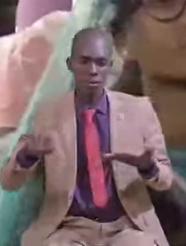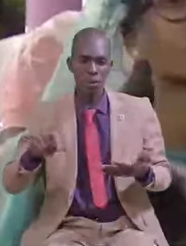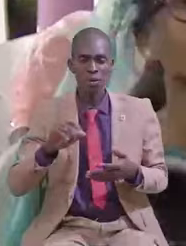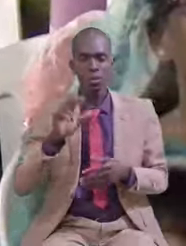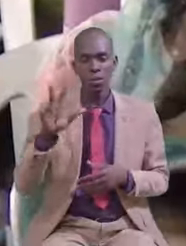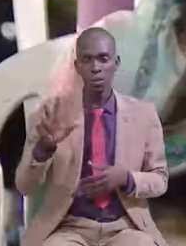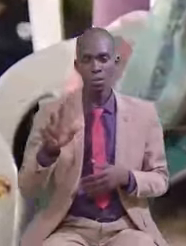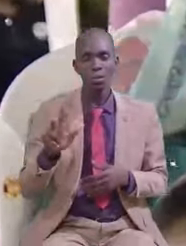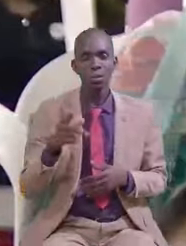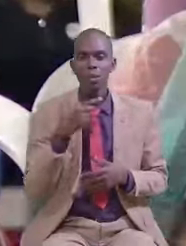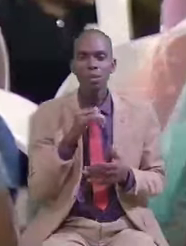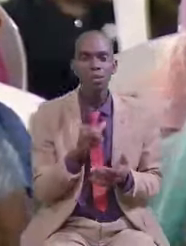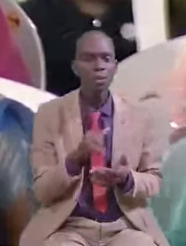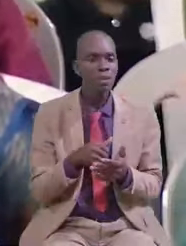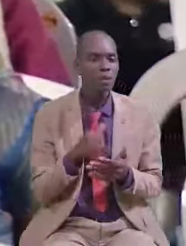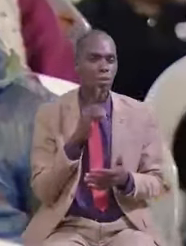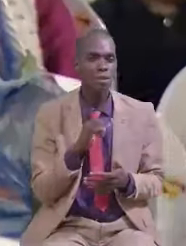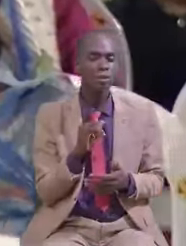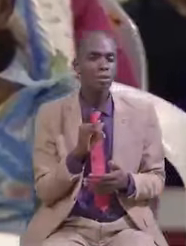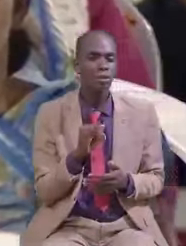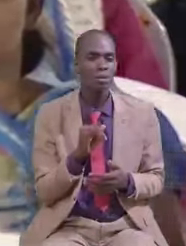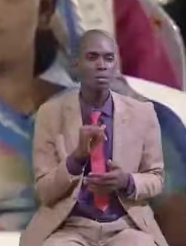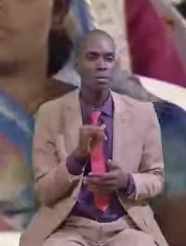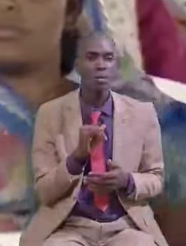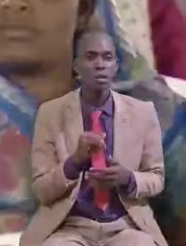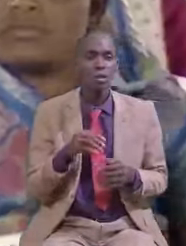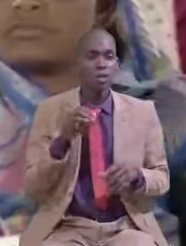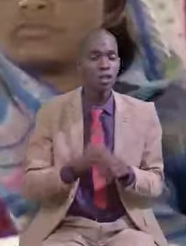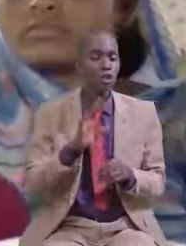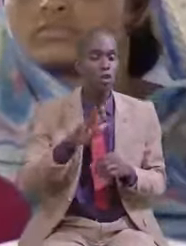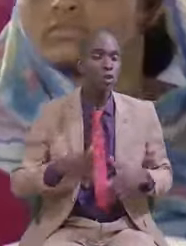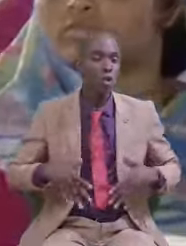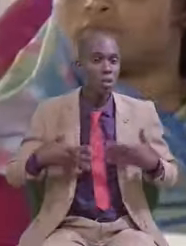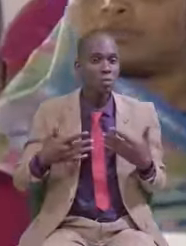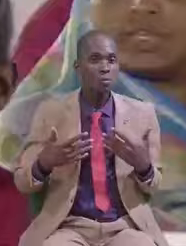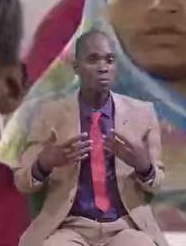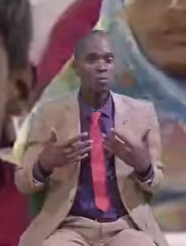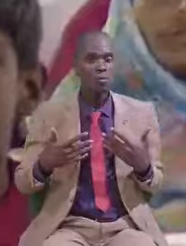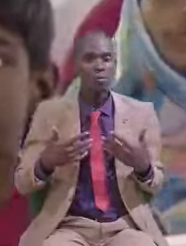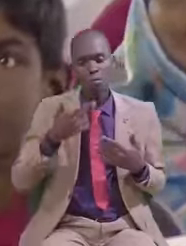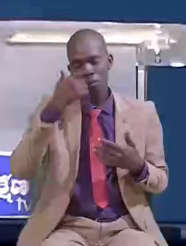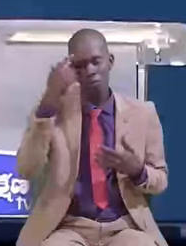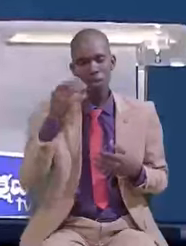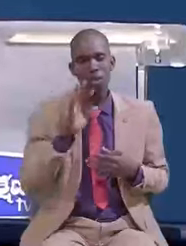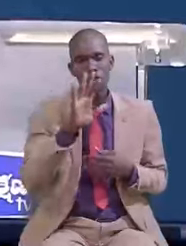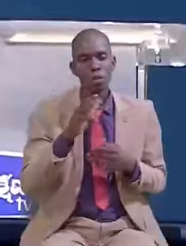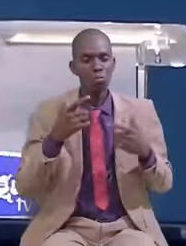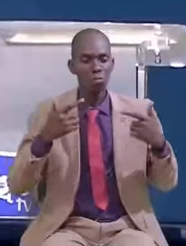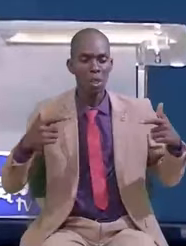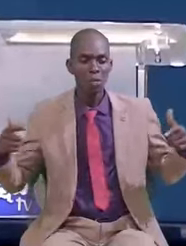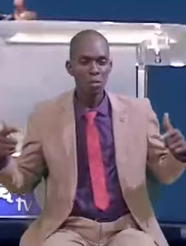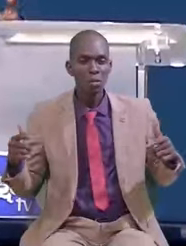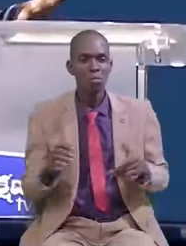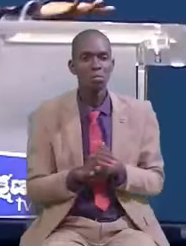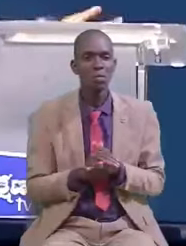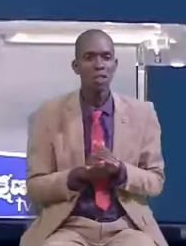cela parle de vous-même. Dans votre vie, à cause de votre langage, à